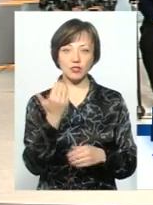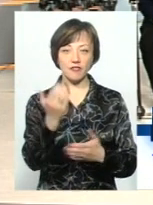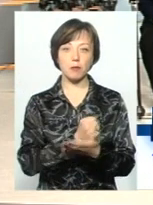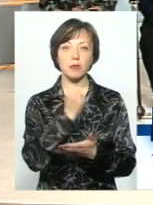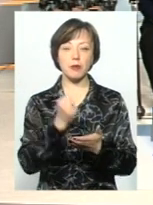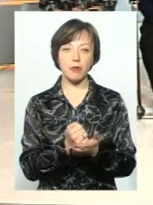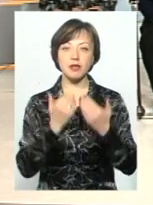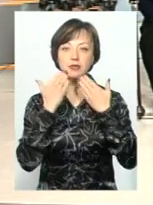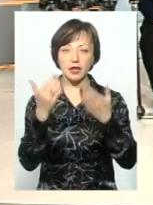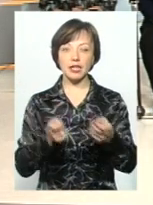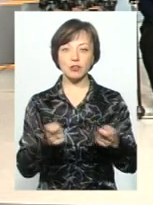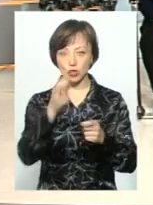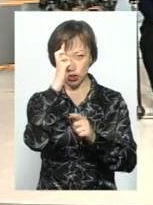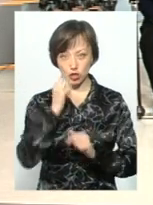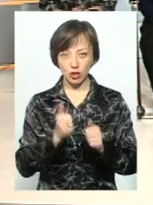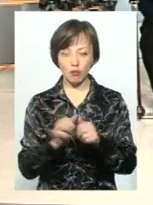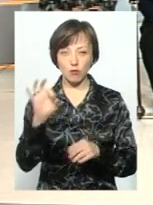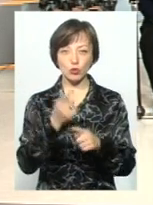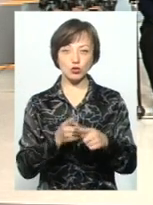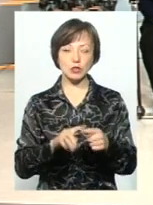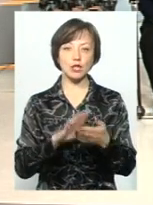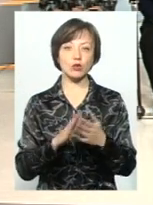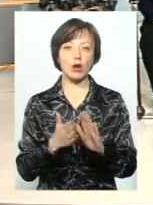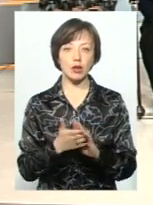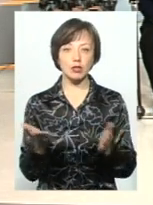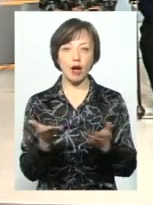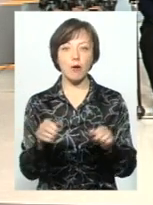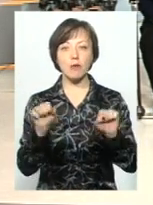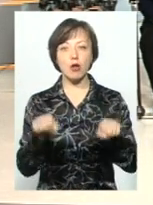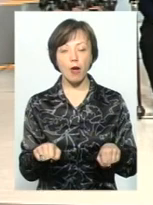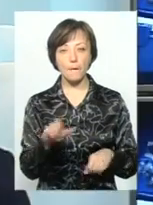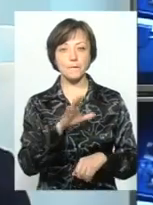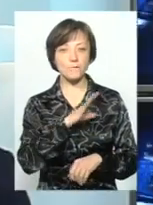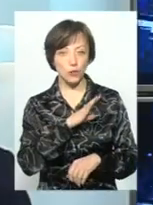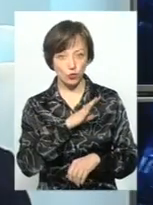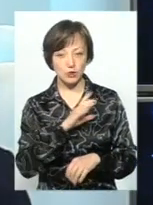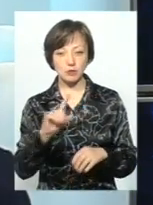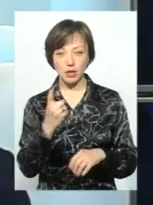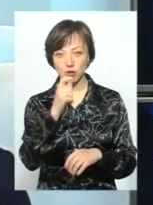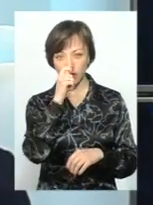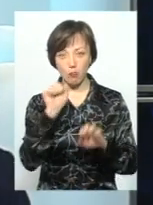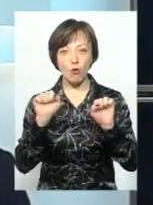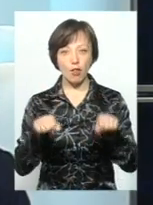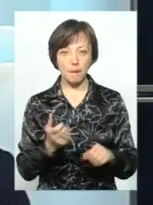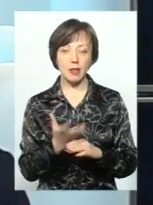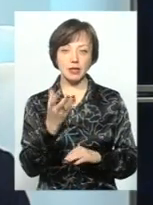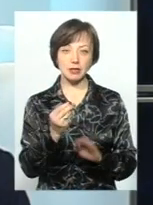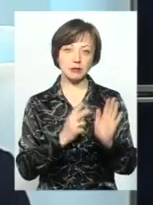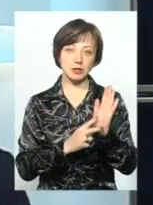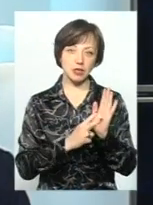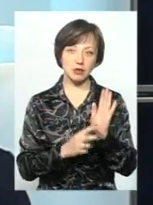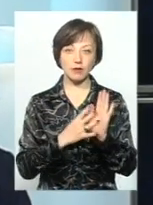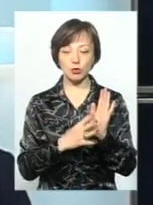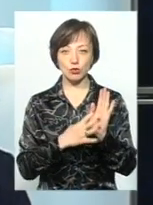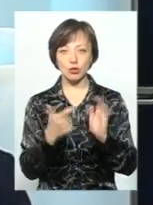до керівників держав з приводу цієї ситуації, яка могла б статися з 1 квітня. Могли б ми платити там по 70, по